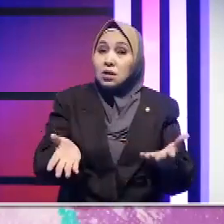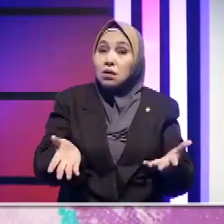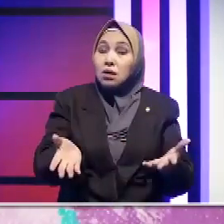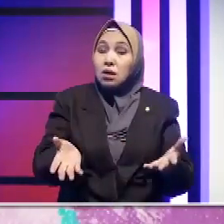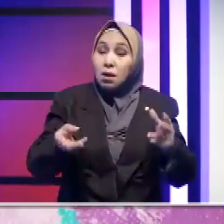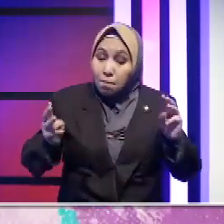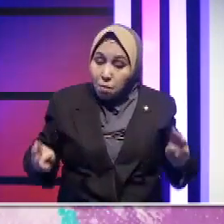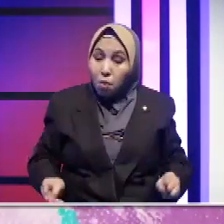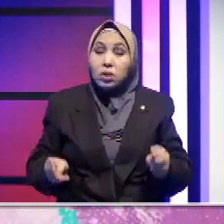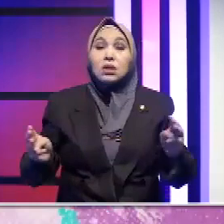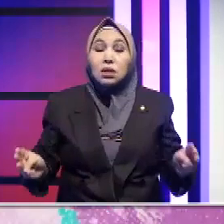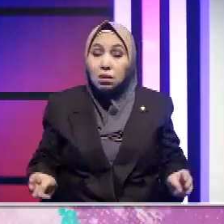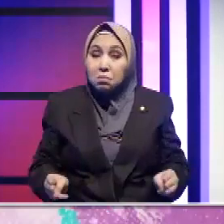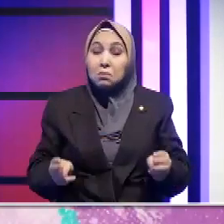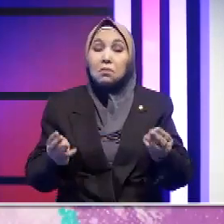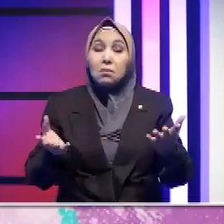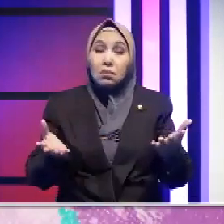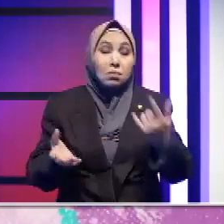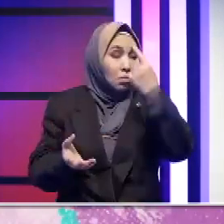Hai motivasinya entuk